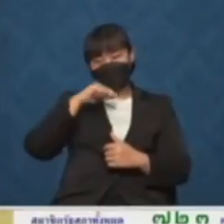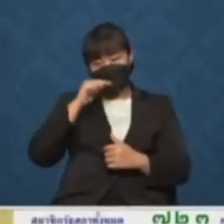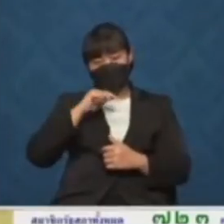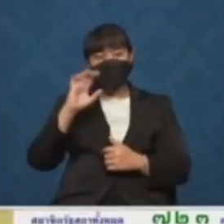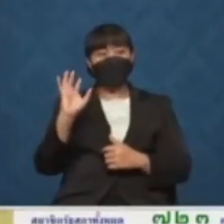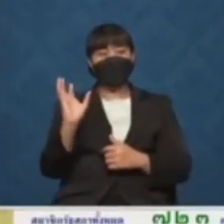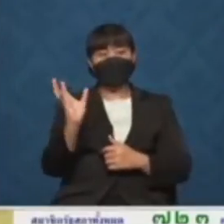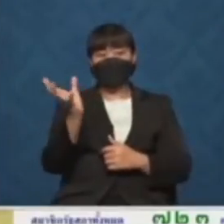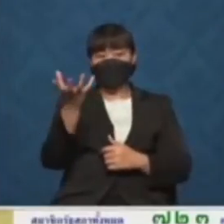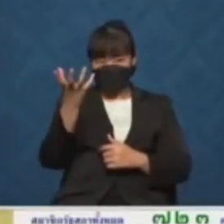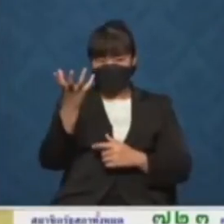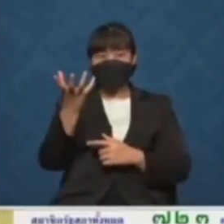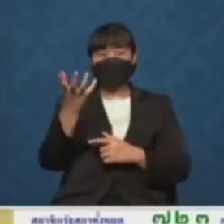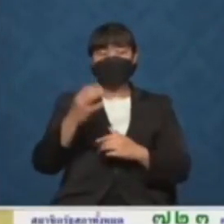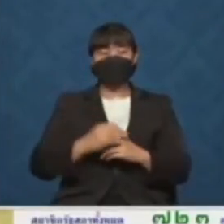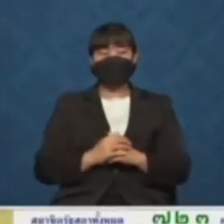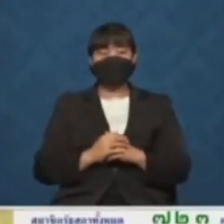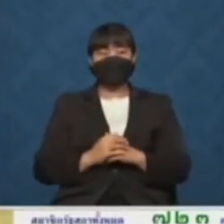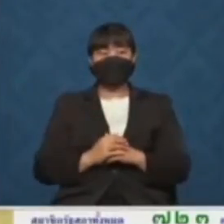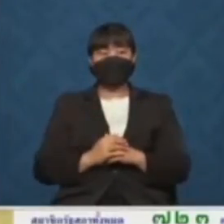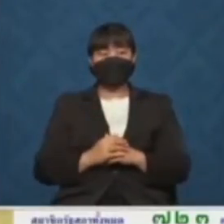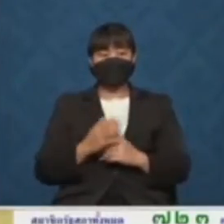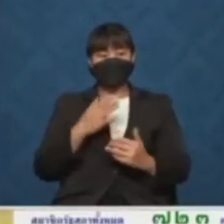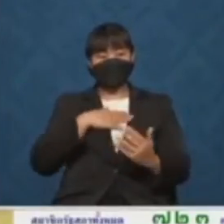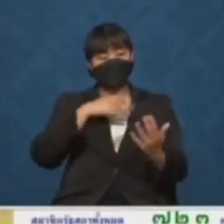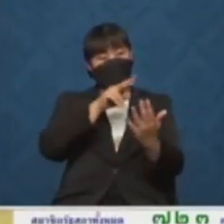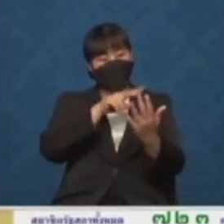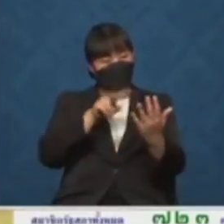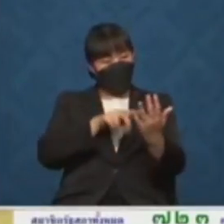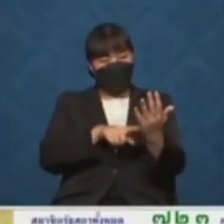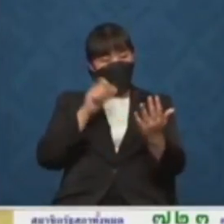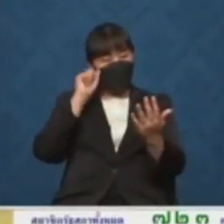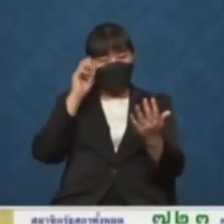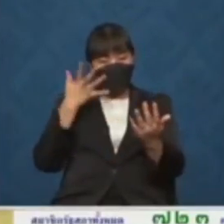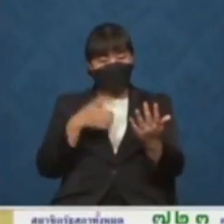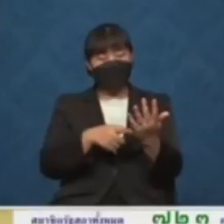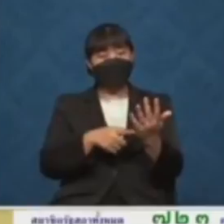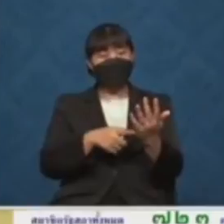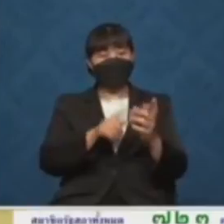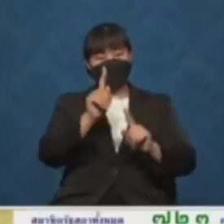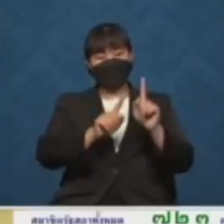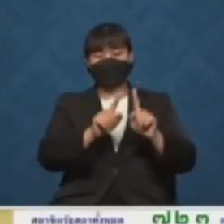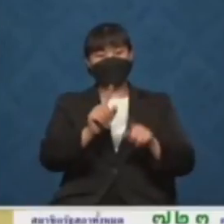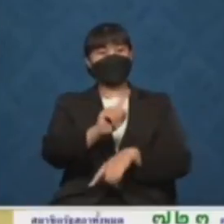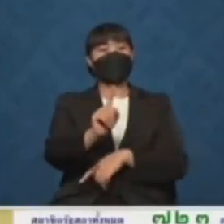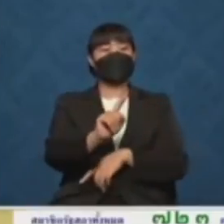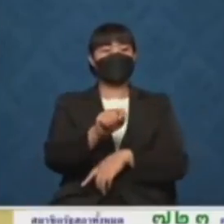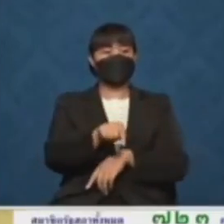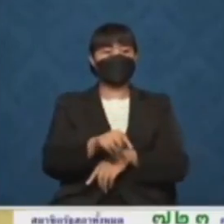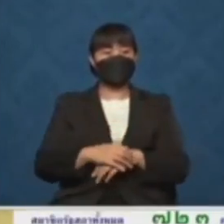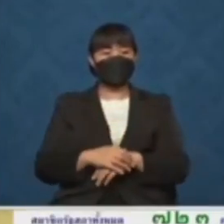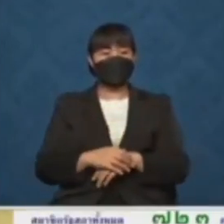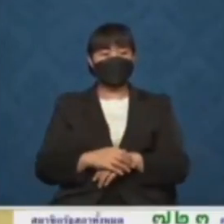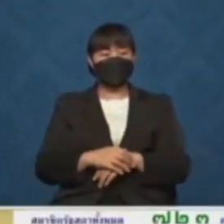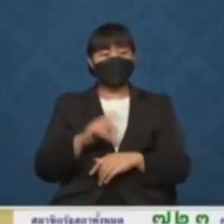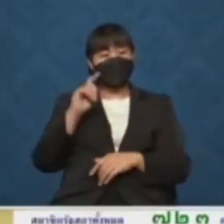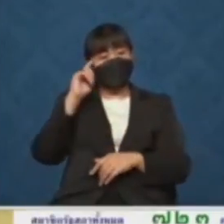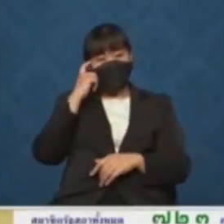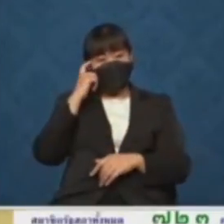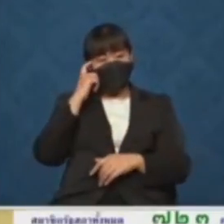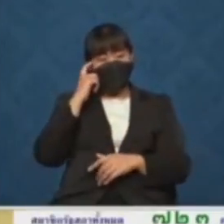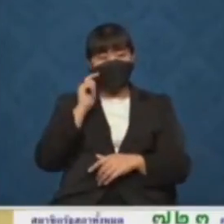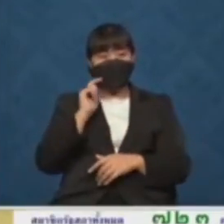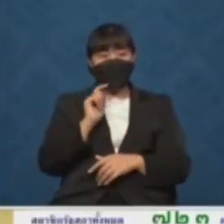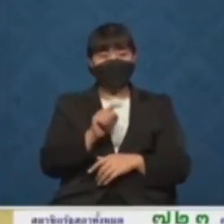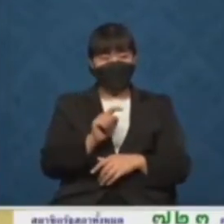ำนาจแบบนุ่มนวนของไทยผมอาแล้ผมไมเข้าใจว่าตัวชวัดนี้วัดอย่างไรนะครับไม่รู้วคามสำเร็จนี้